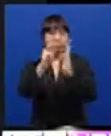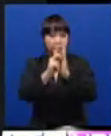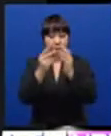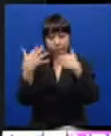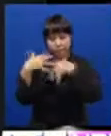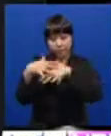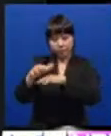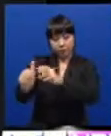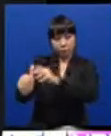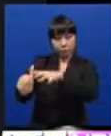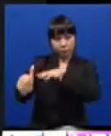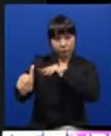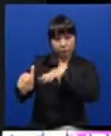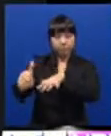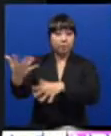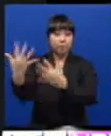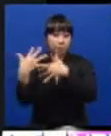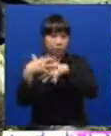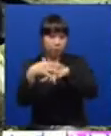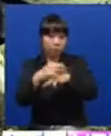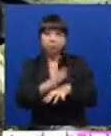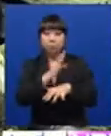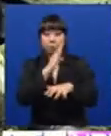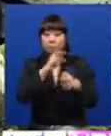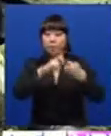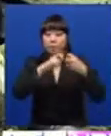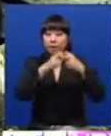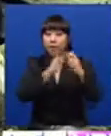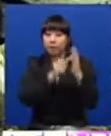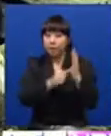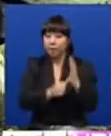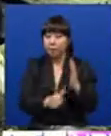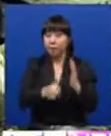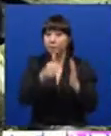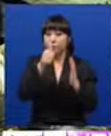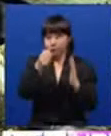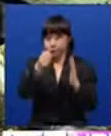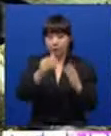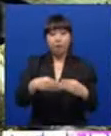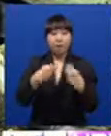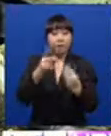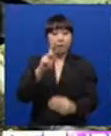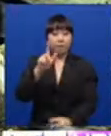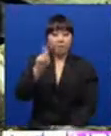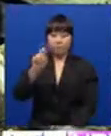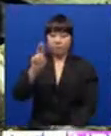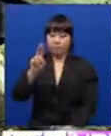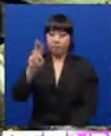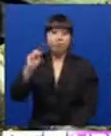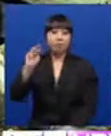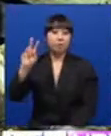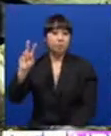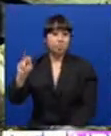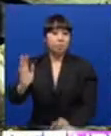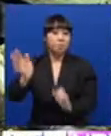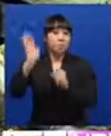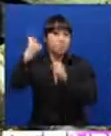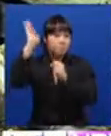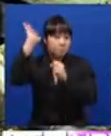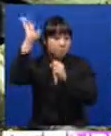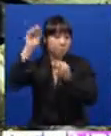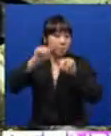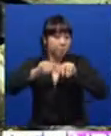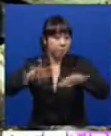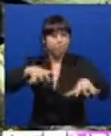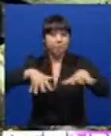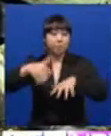ชุมชนเข้ามามีส่วนร่วมและเมื่อคลี่คลายสถานการณ์ได้ระดับหนึ่งแล้วให้กอ.รมนภาค 4ส่วนหน้าประชาสัมพันธ์ให้ประชาชน